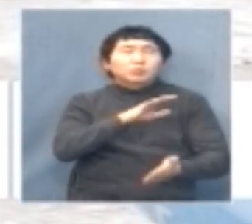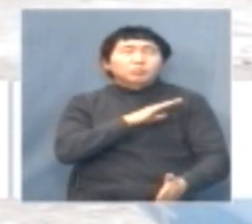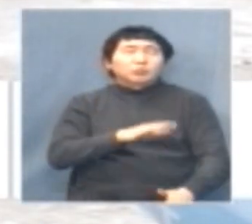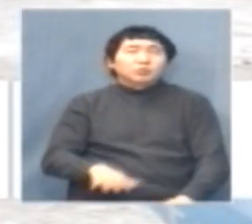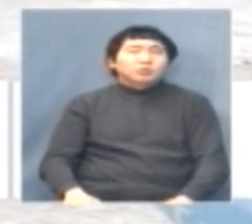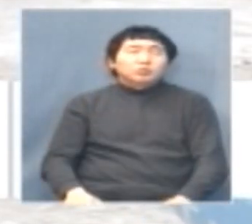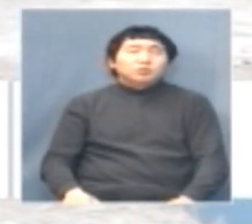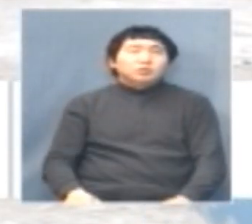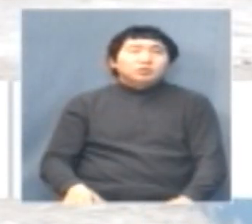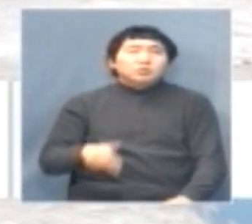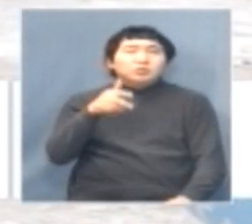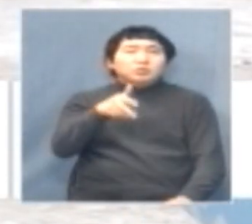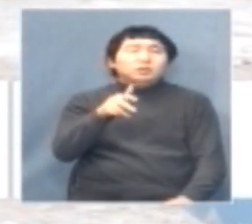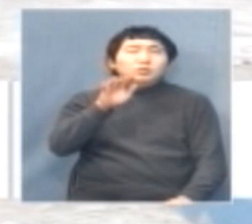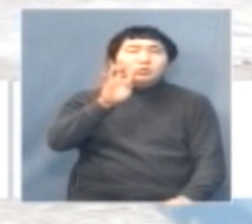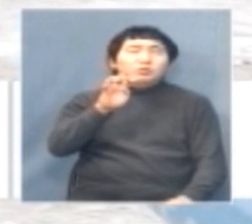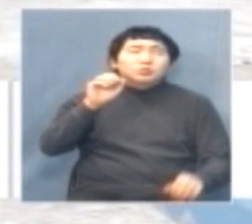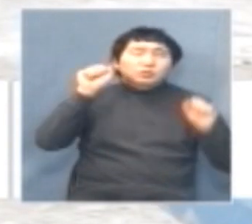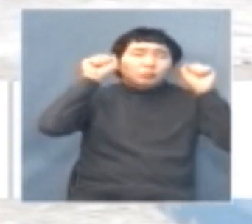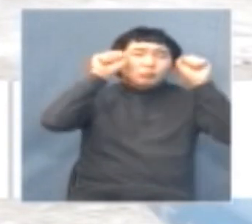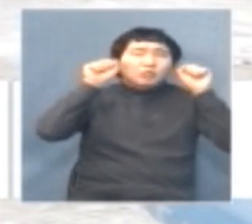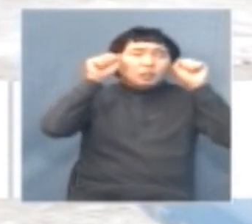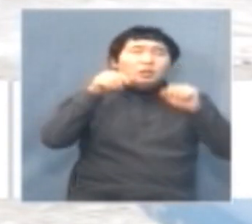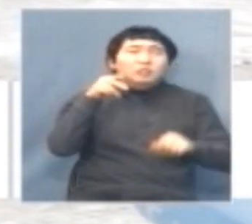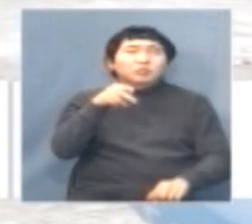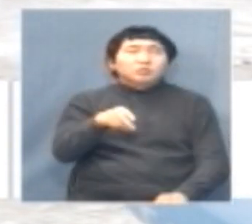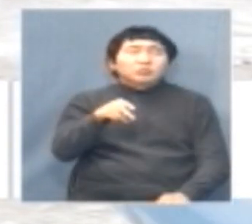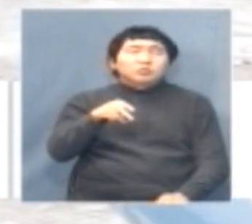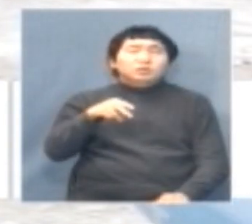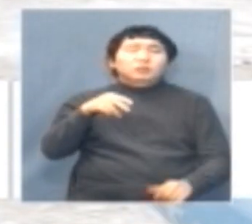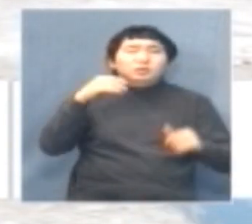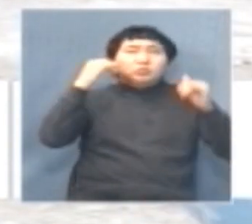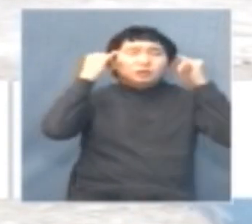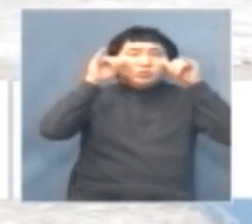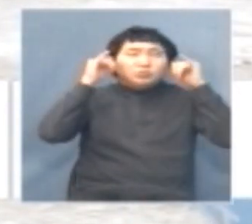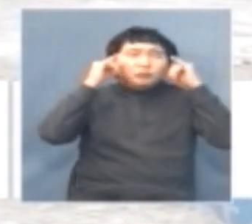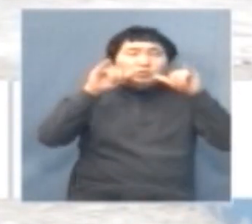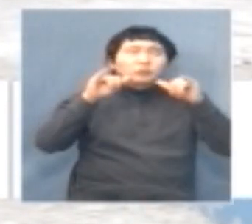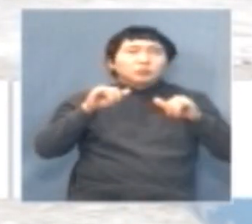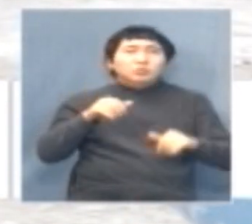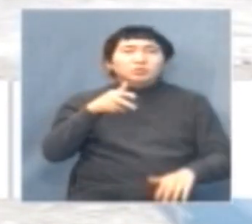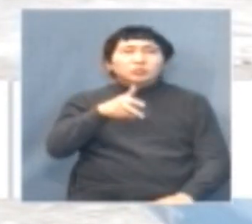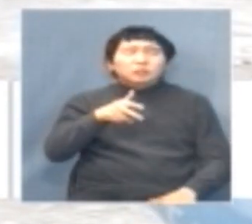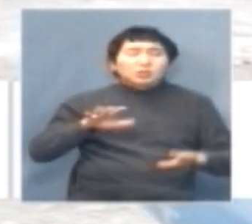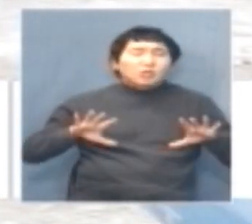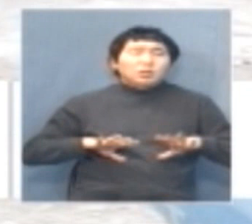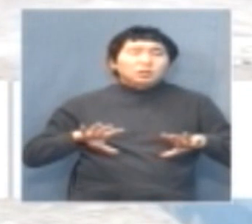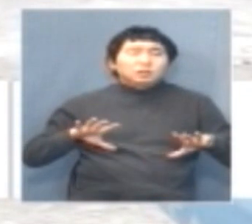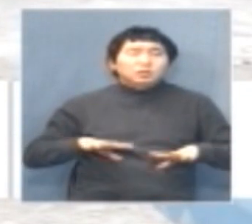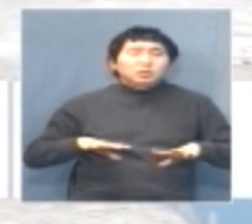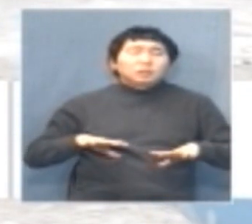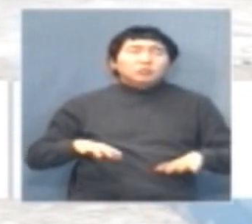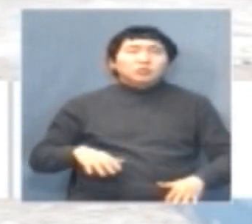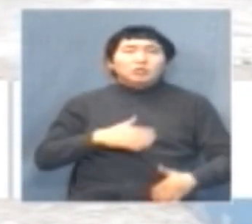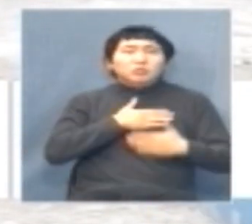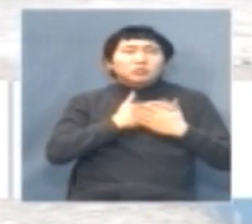районе содержит 3400 овец. Имеется более 2000 голов крупного рогатого скота, 43 тысячи лошадей. Мы активно работаем и